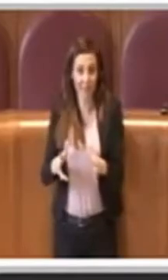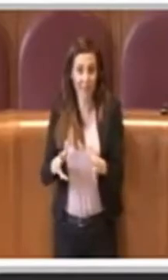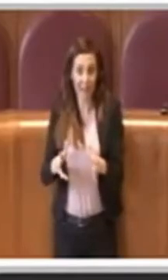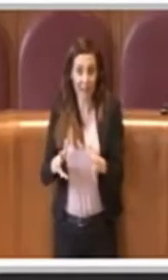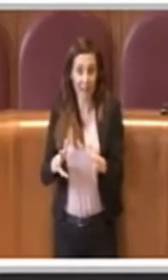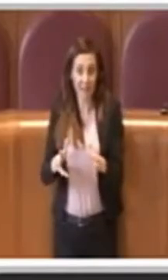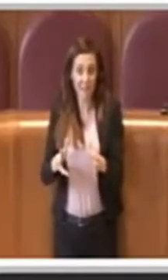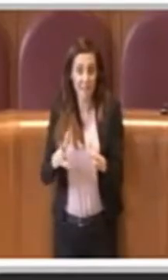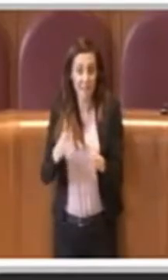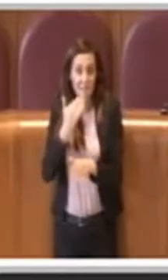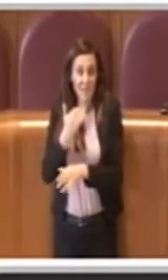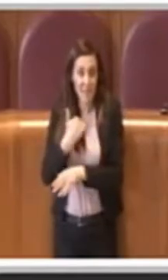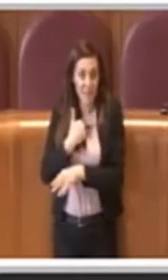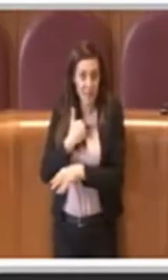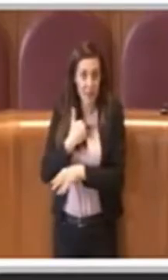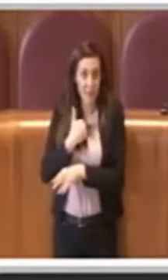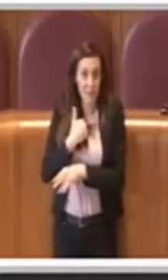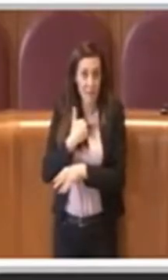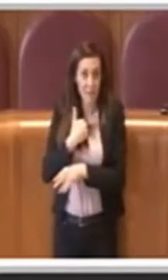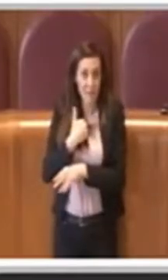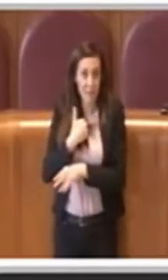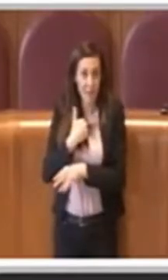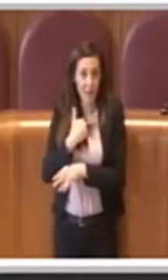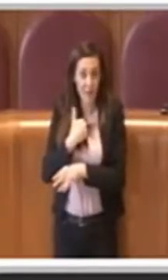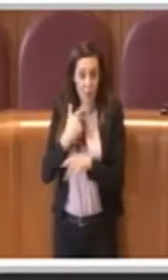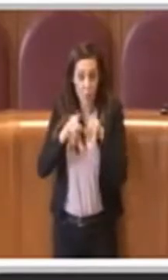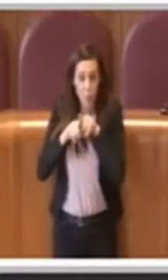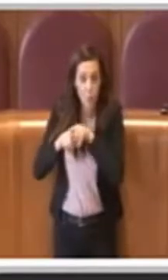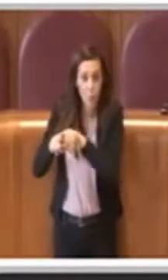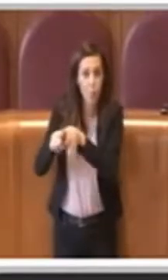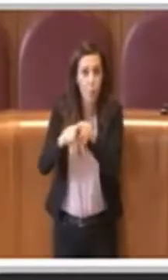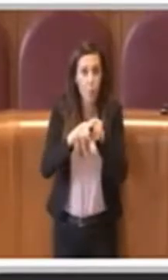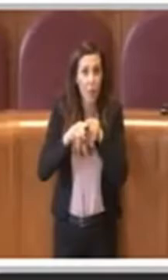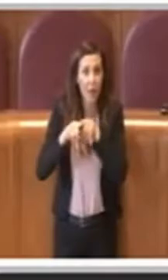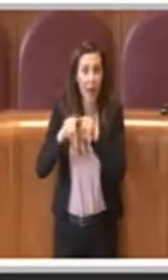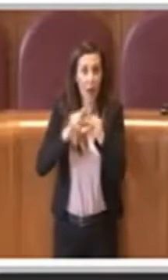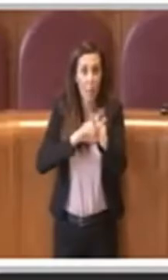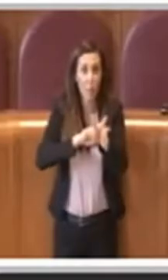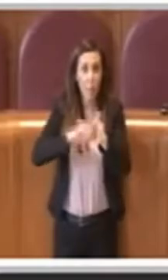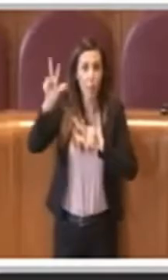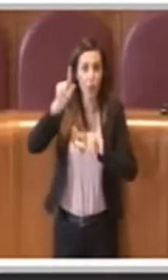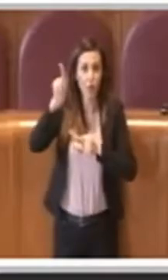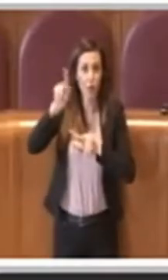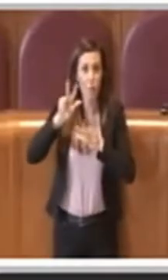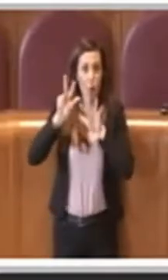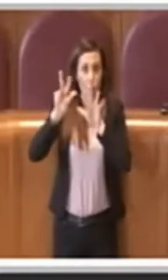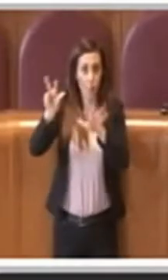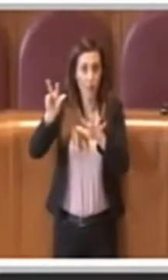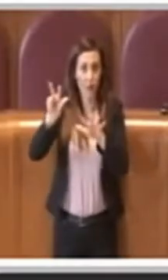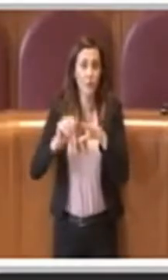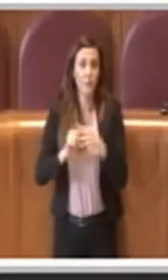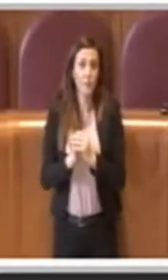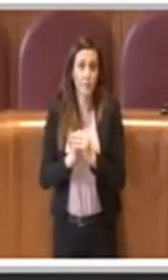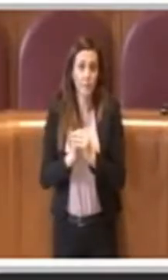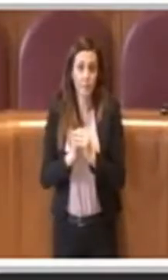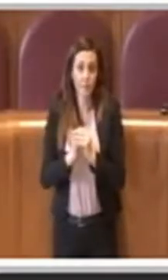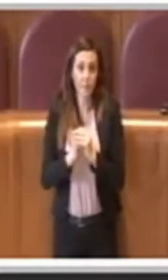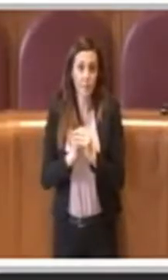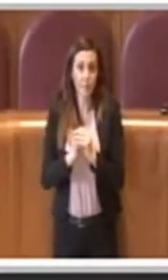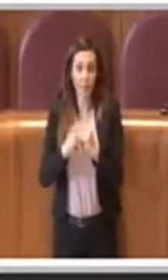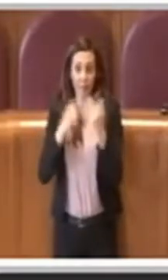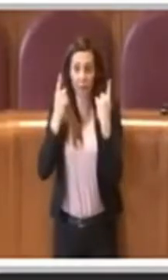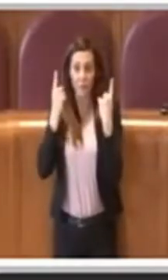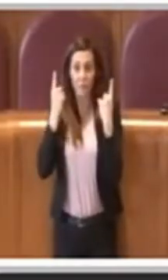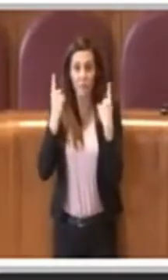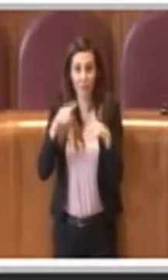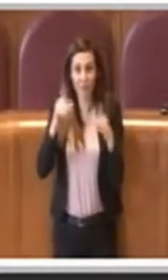ci pare, se non ricordo male, unanime del municipio ottavo. Delle